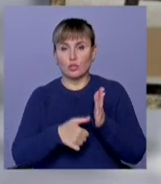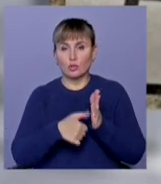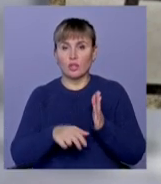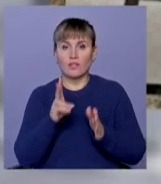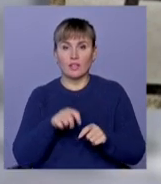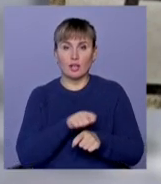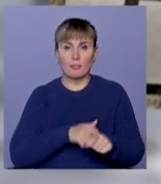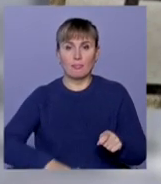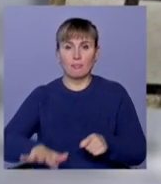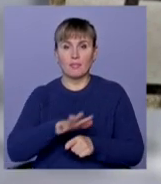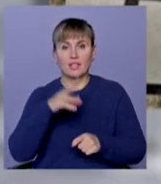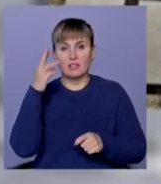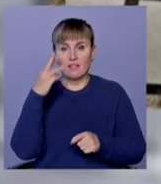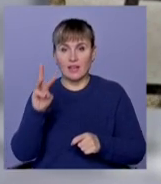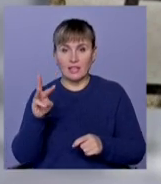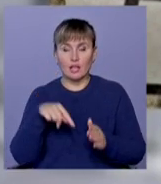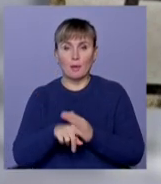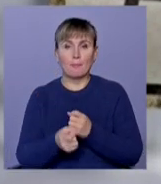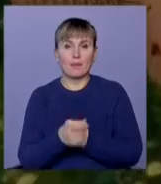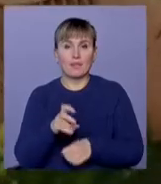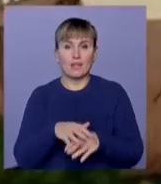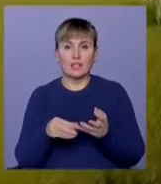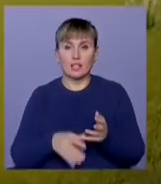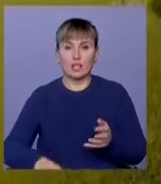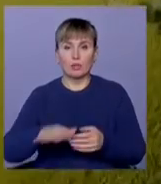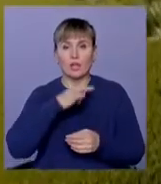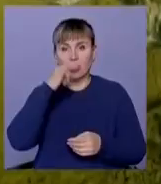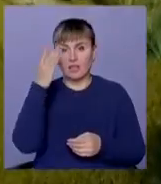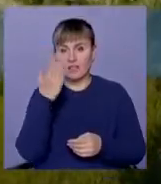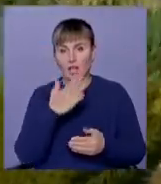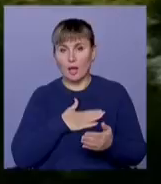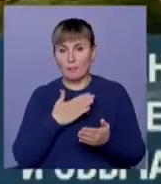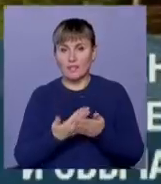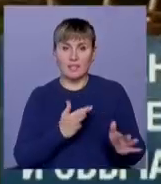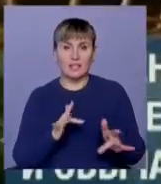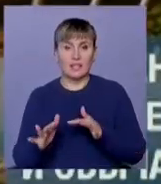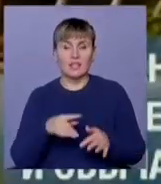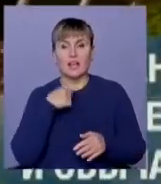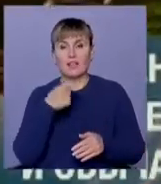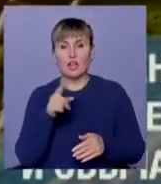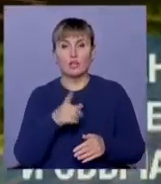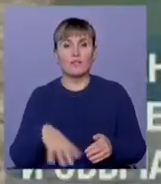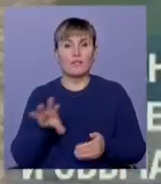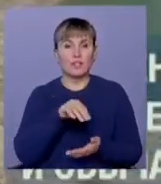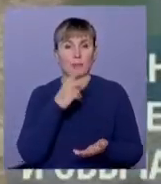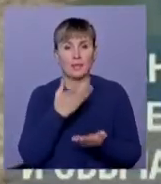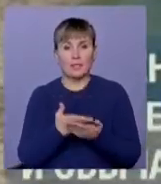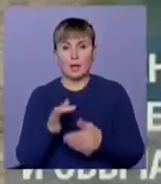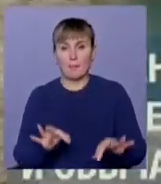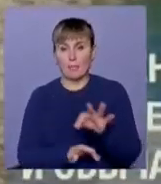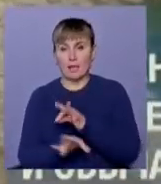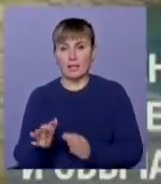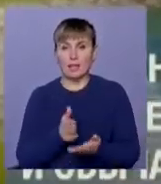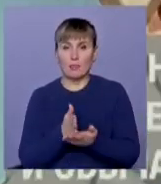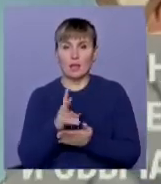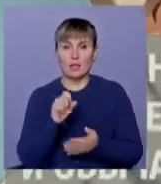метров, а современный этноленд появится на территории Казахфильма. Общественные деятели отмечают, что все представленные проекты направлены